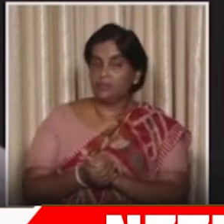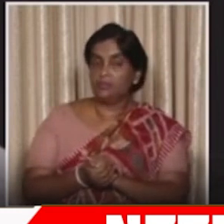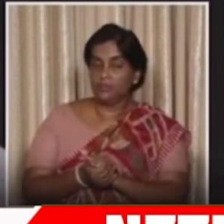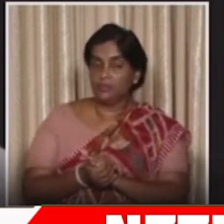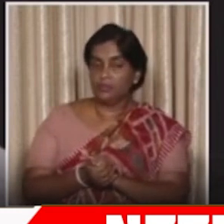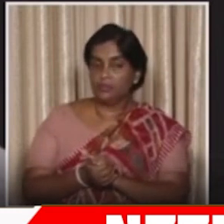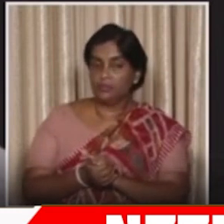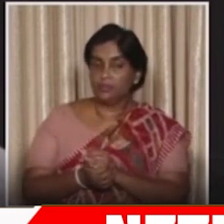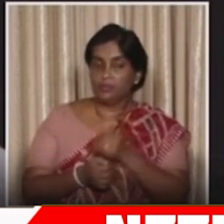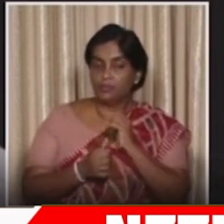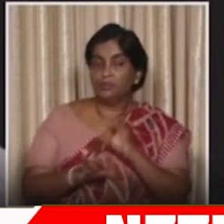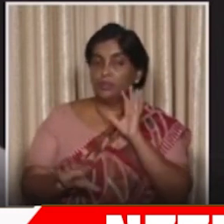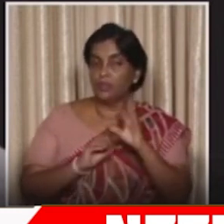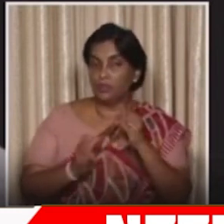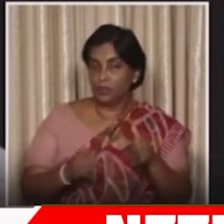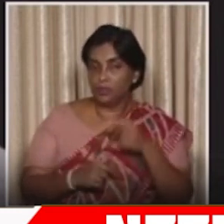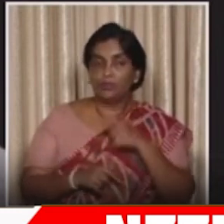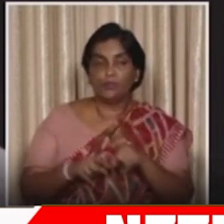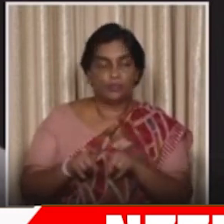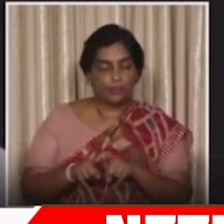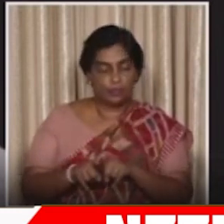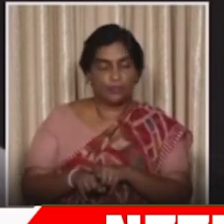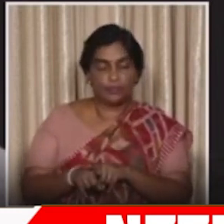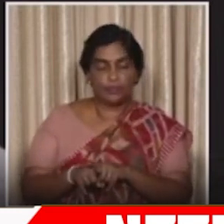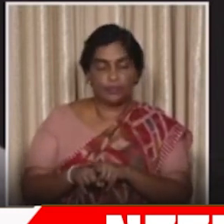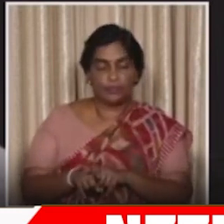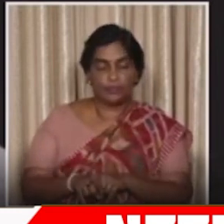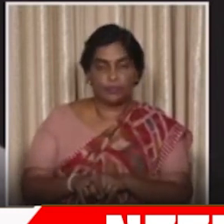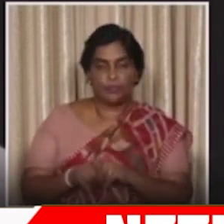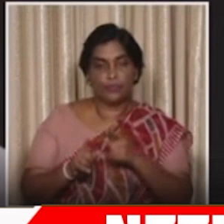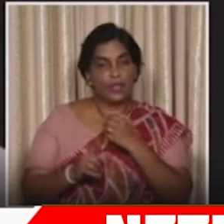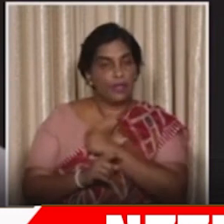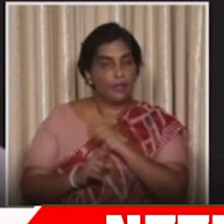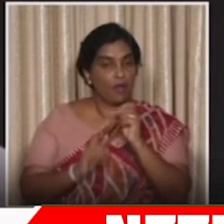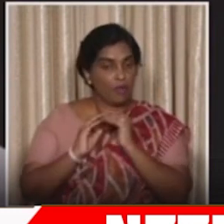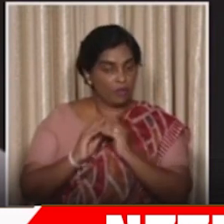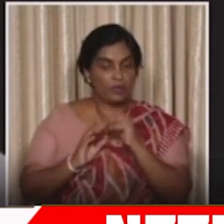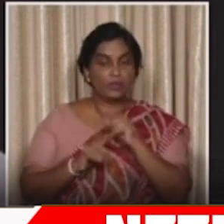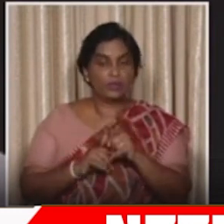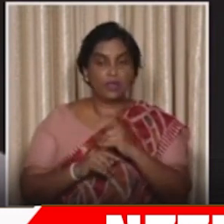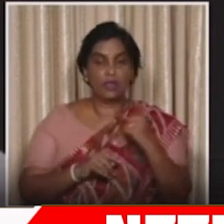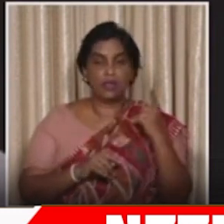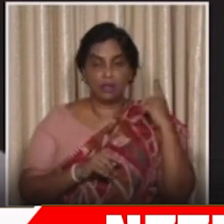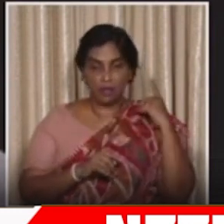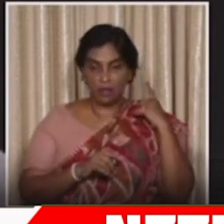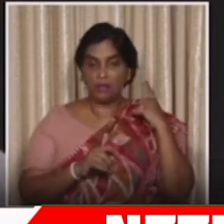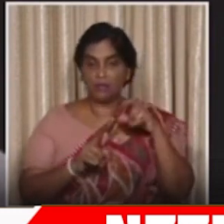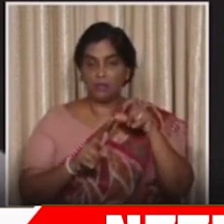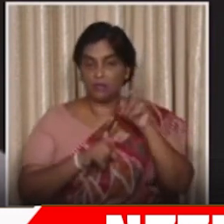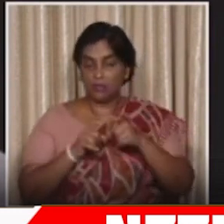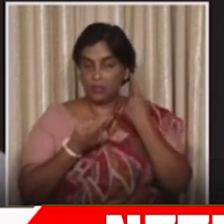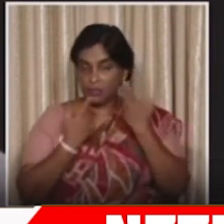නිසි තොරතුරු ලබා ගන්නතුරු. ඊට පස්සේ තොරතුරු ලබා ගැනීමෙන් පසු අපේ තානාපති කාර්යාලය සහ ඒ රටේ ආරක්ෂක තත්ත්වයන්